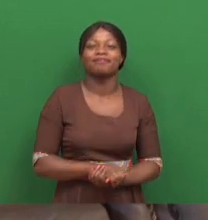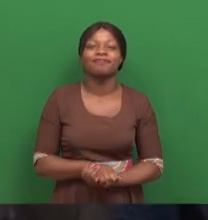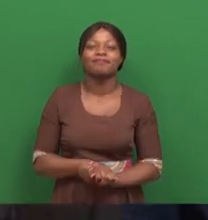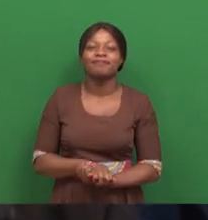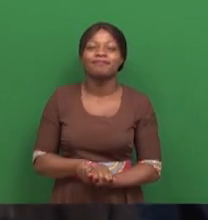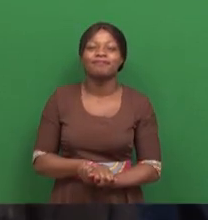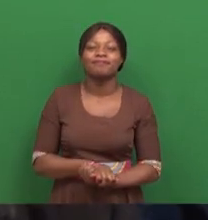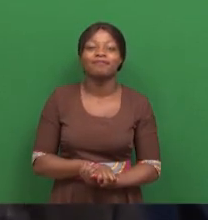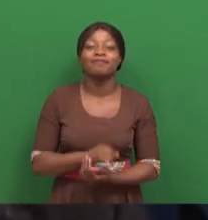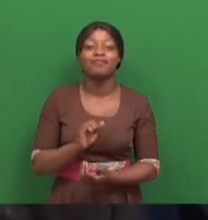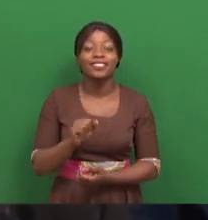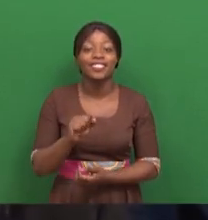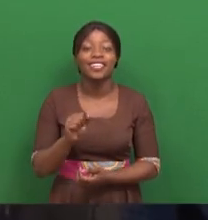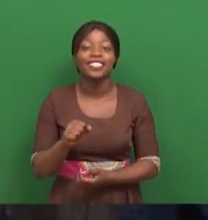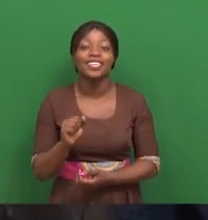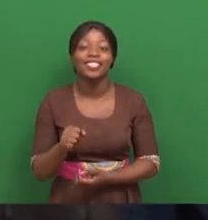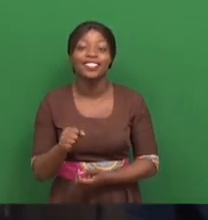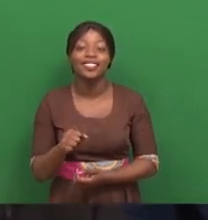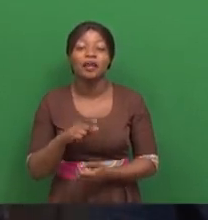amwene madhiraivha avo